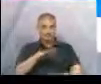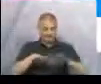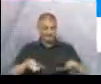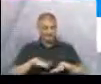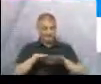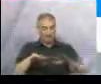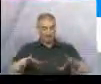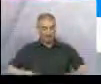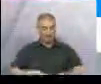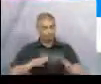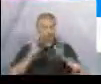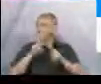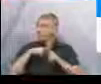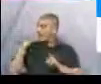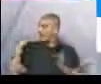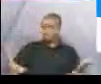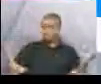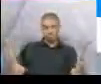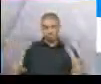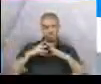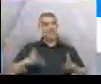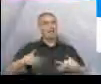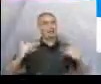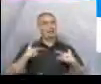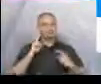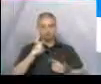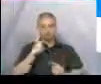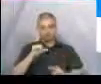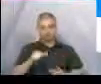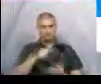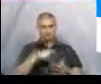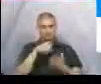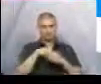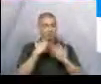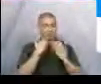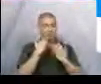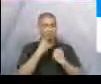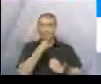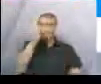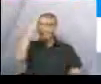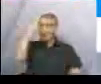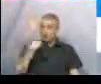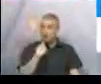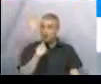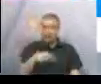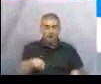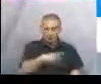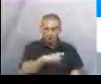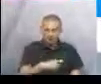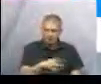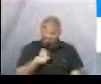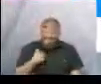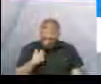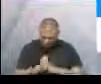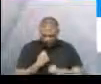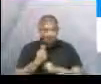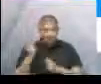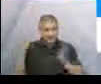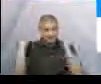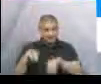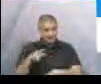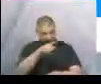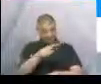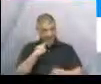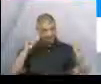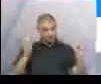הים ושמחים, יש מדרש יפה שנמצא בהגדה, שאלוהים אומר להם, מעשה ידיי טובים בים ואתם